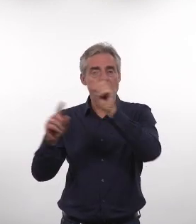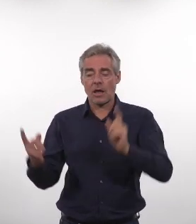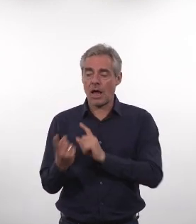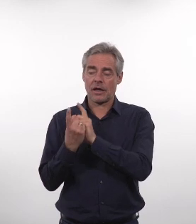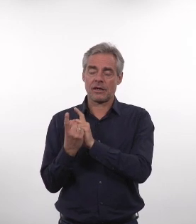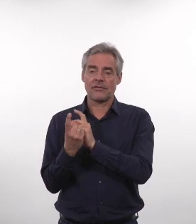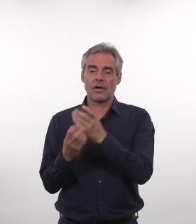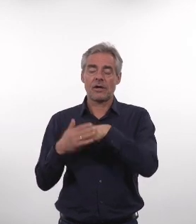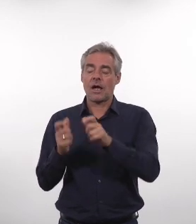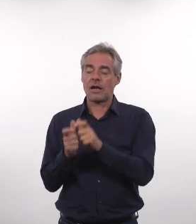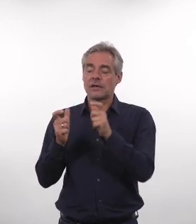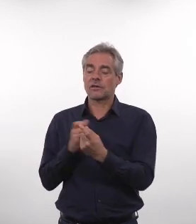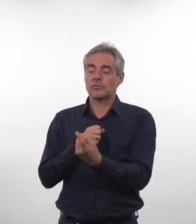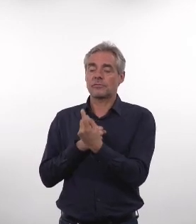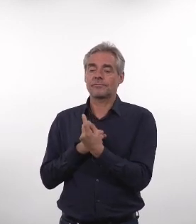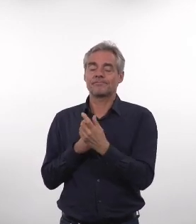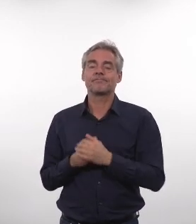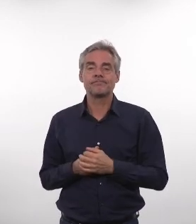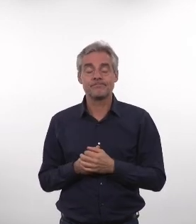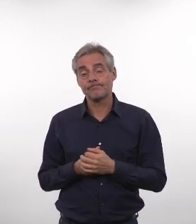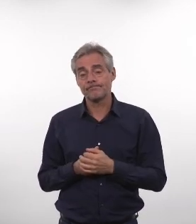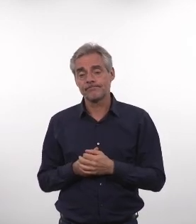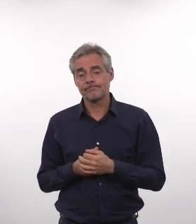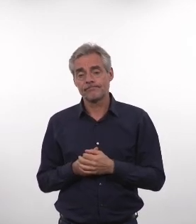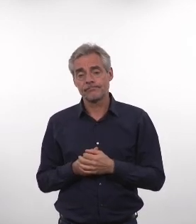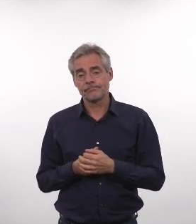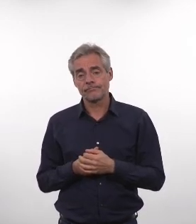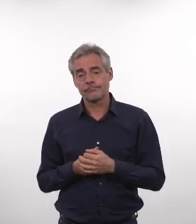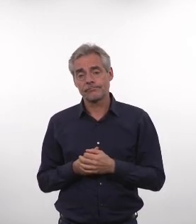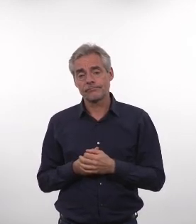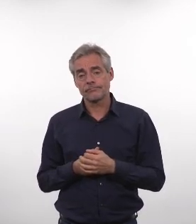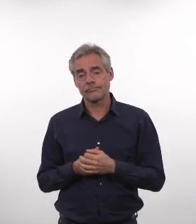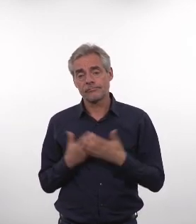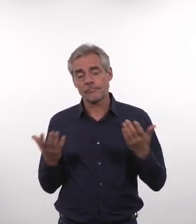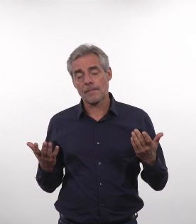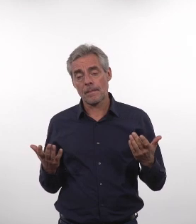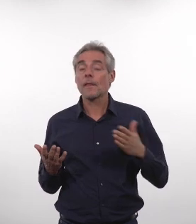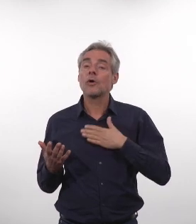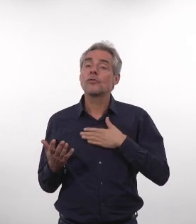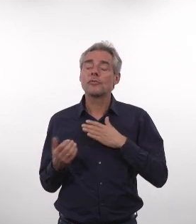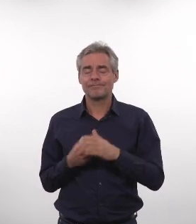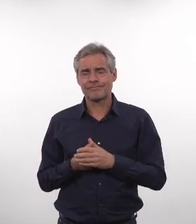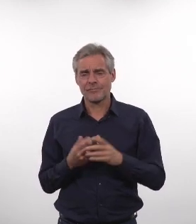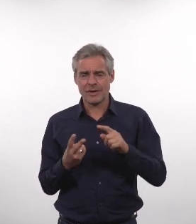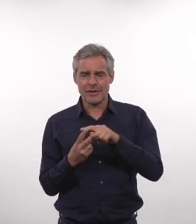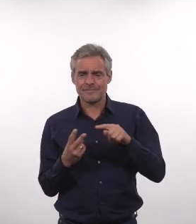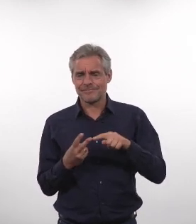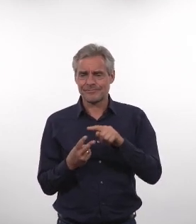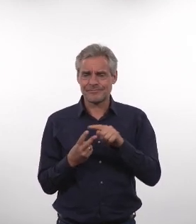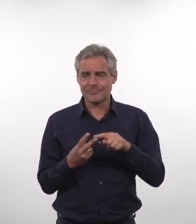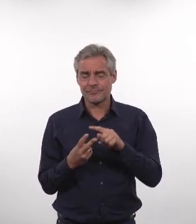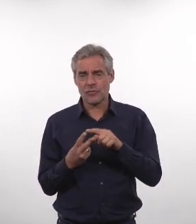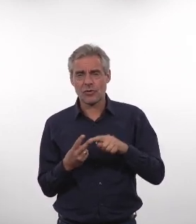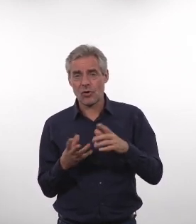à l'Institut. Euh, on- voilà. Alors nous, on a deux